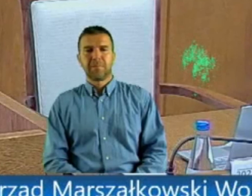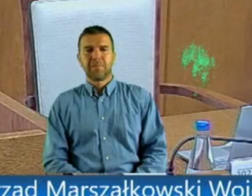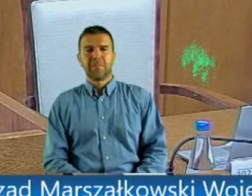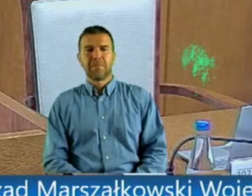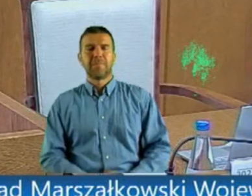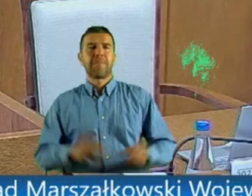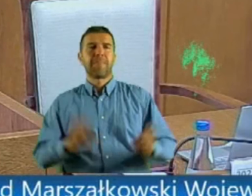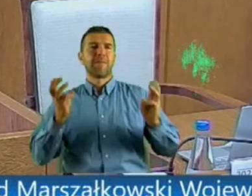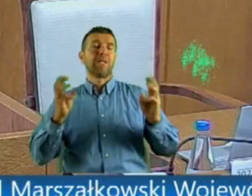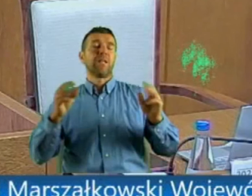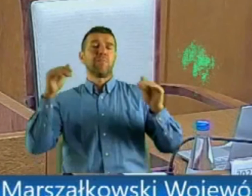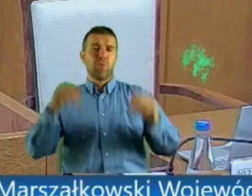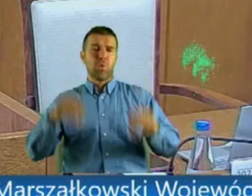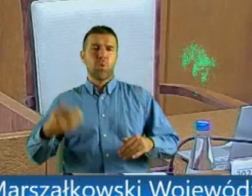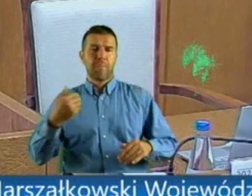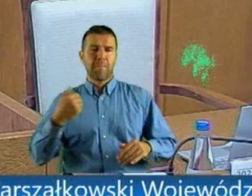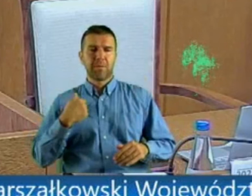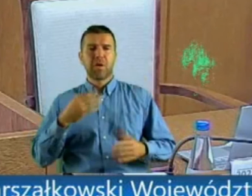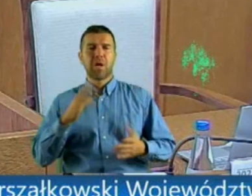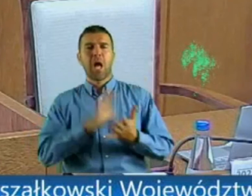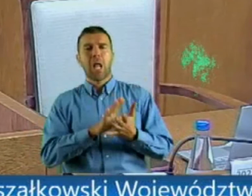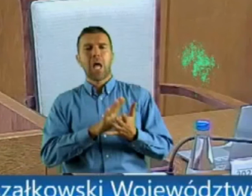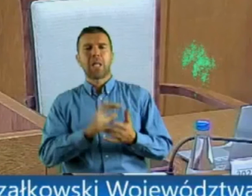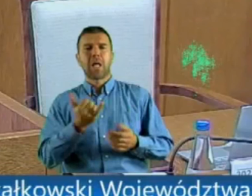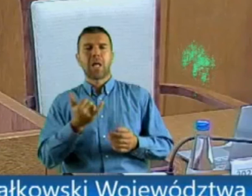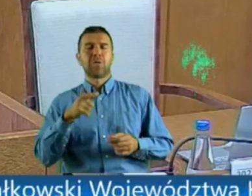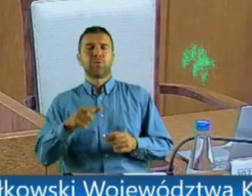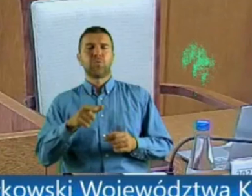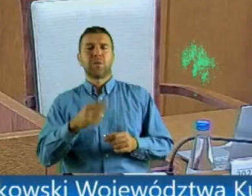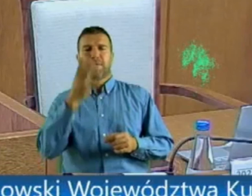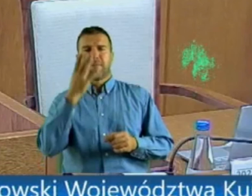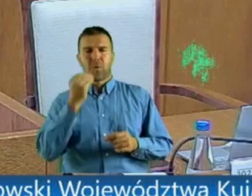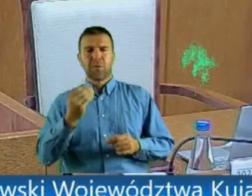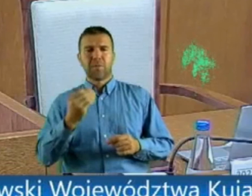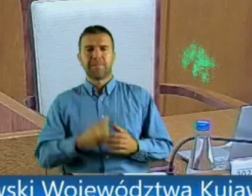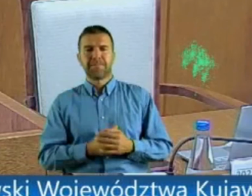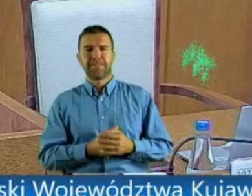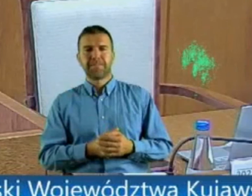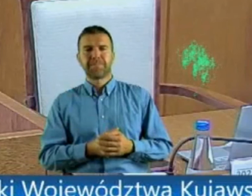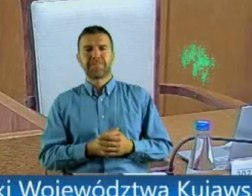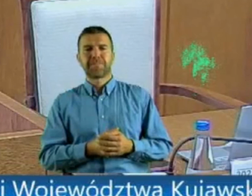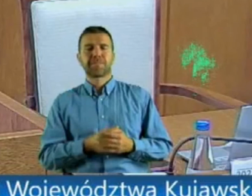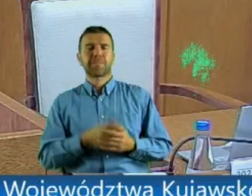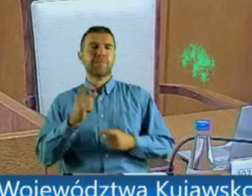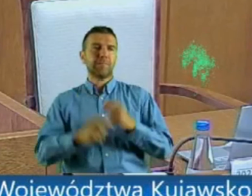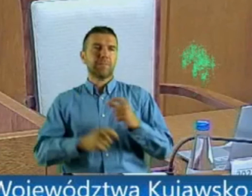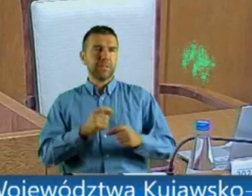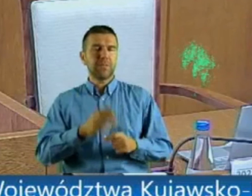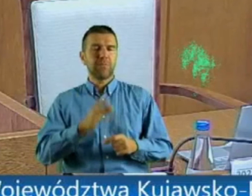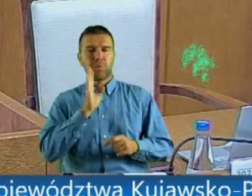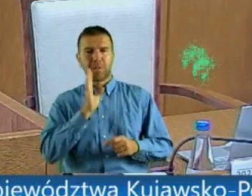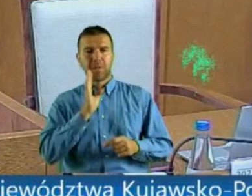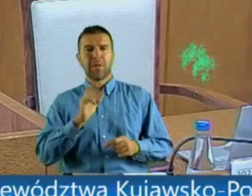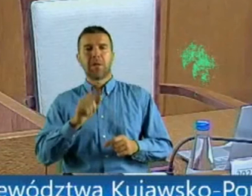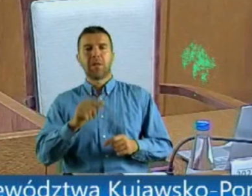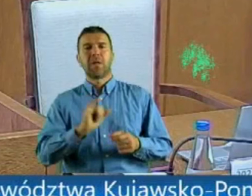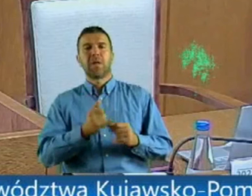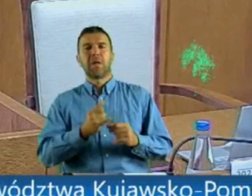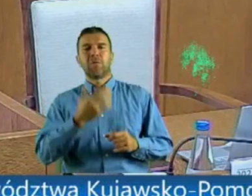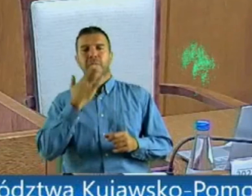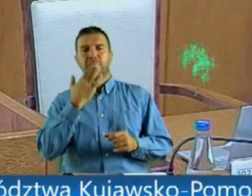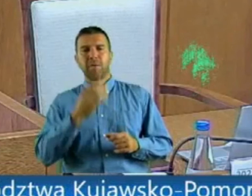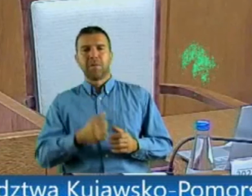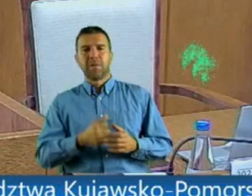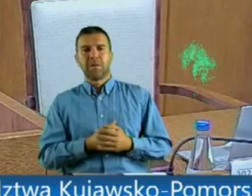Warsztaty mogłyby mieć charakter taki, jak tutaj widzimy, takich spraw, Natomiast tak jak mówiłem,